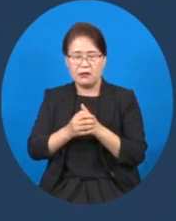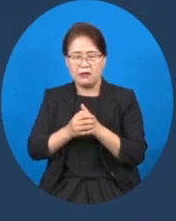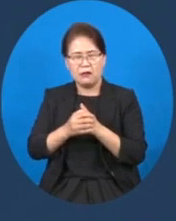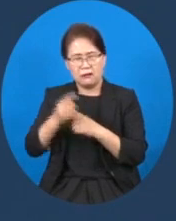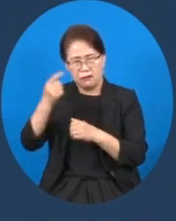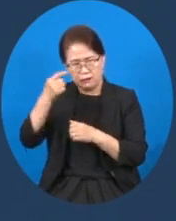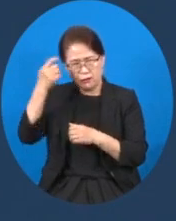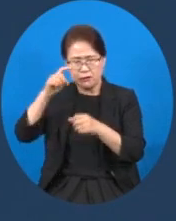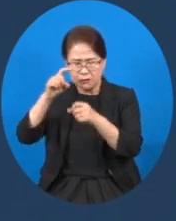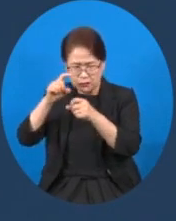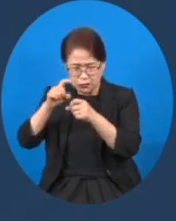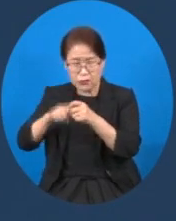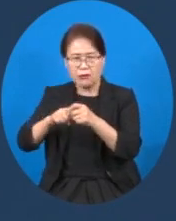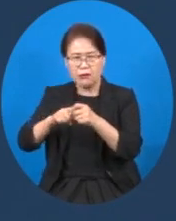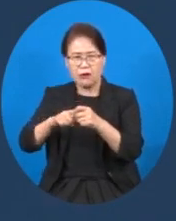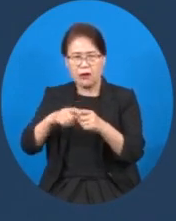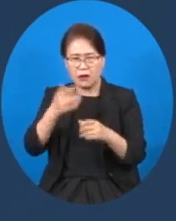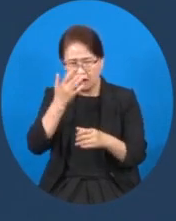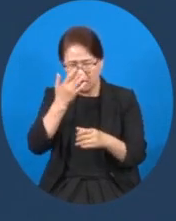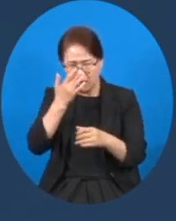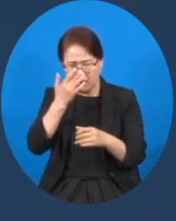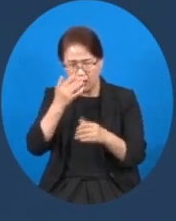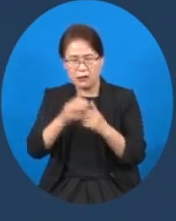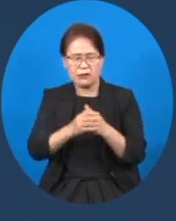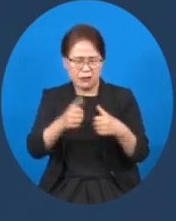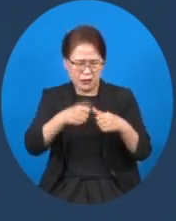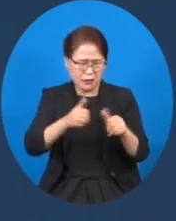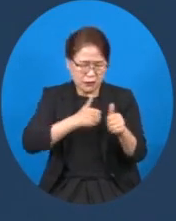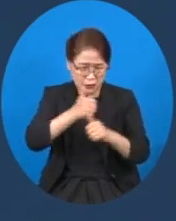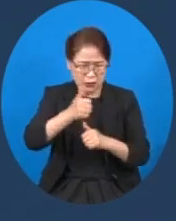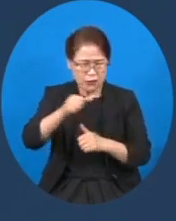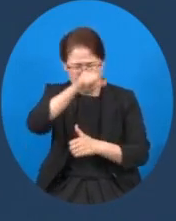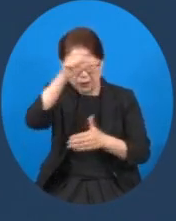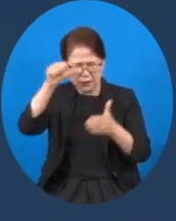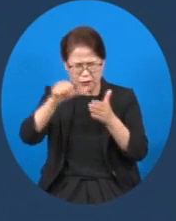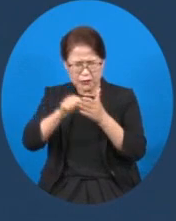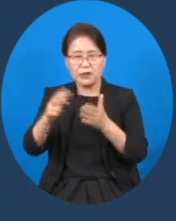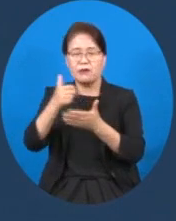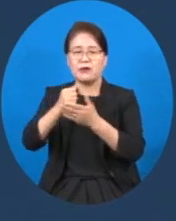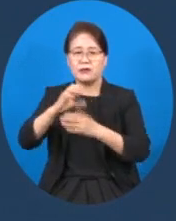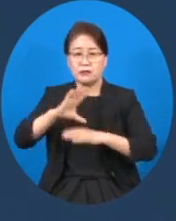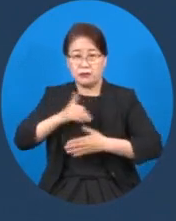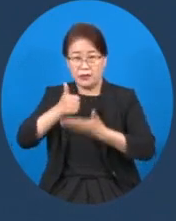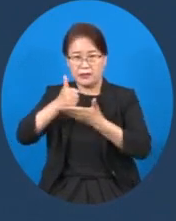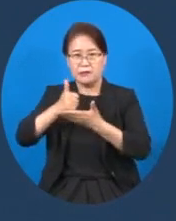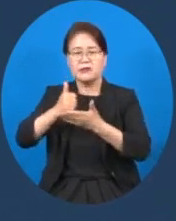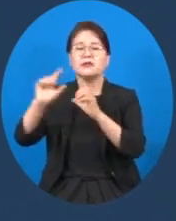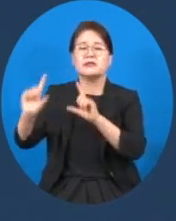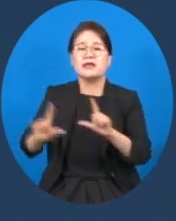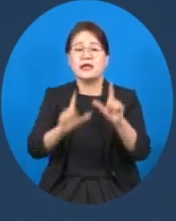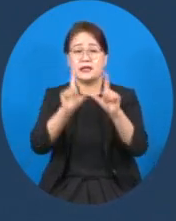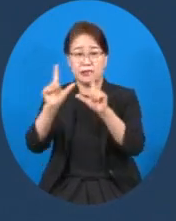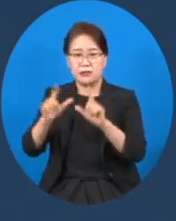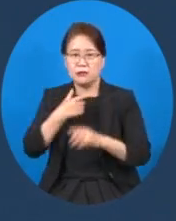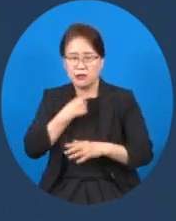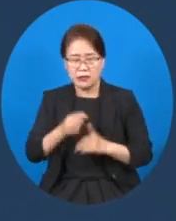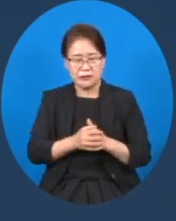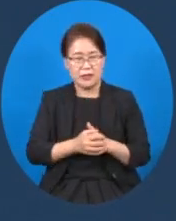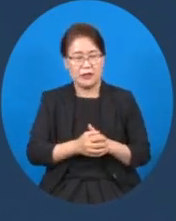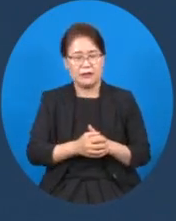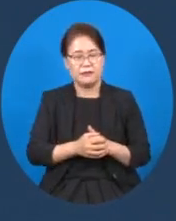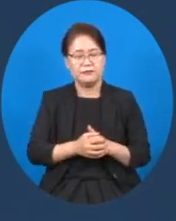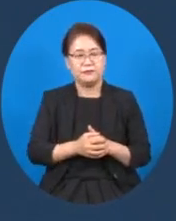깨뜨리고 평생의 여호와를 경외하는 삶을 살기를 원하십니다. 그래서 2절에 보게